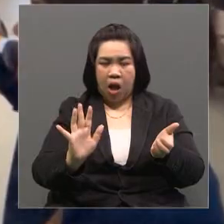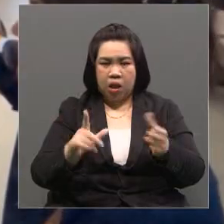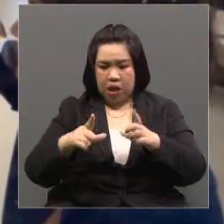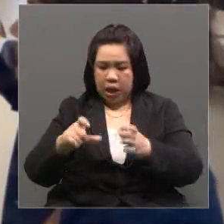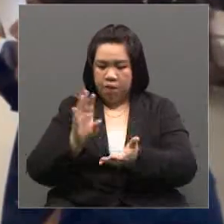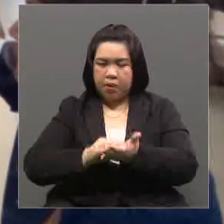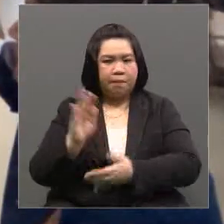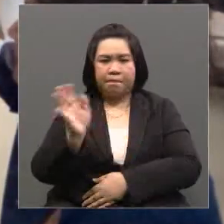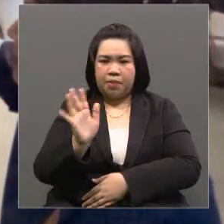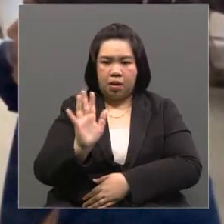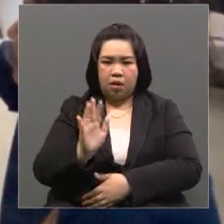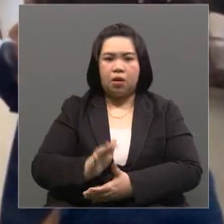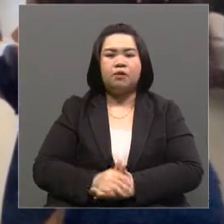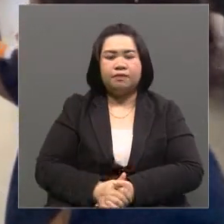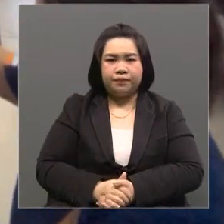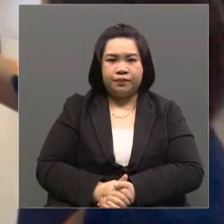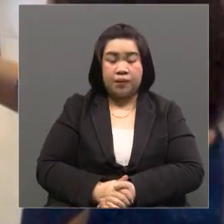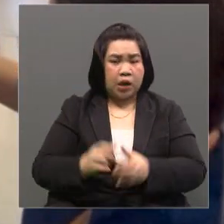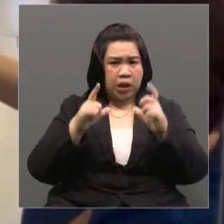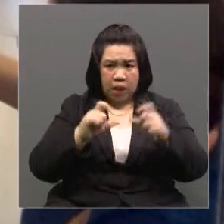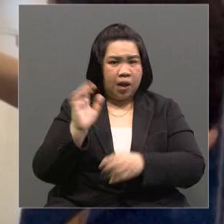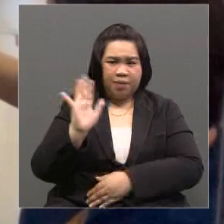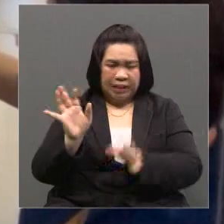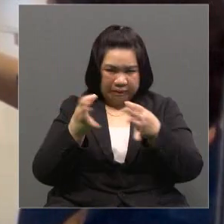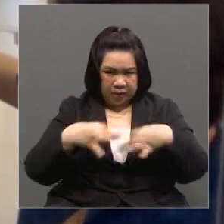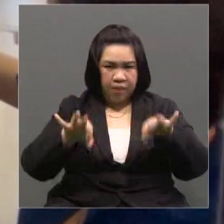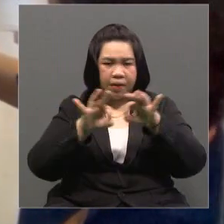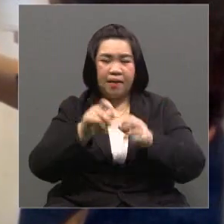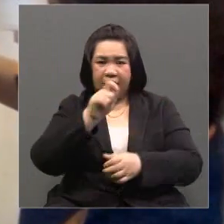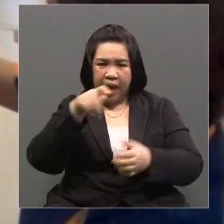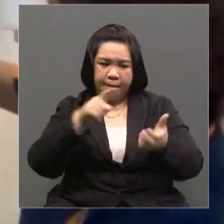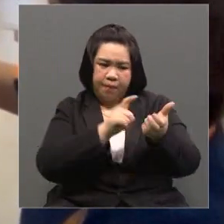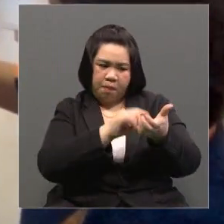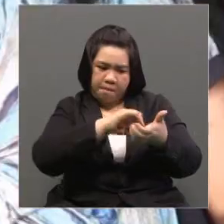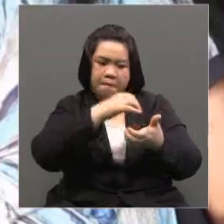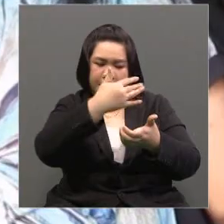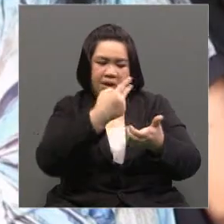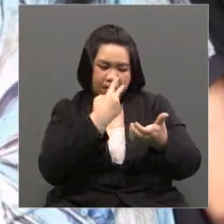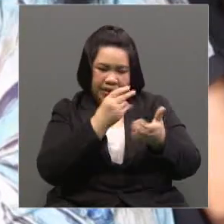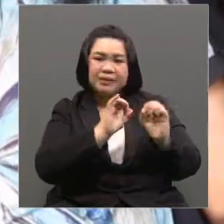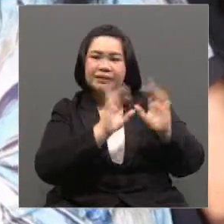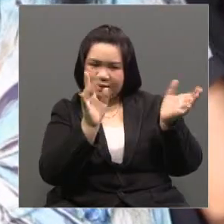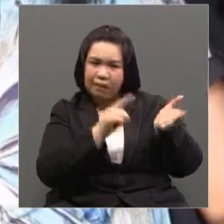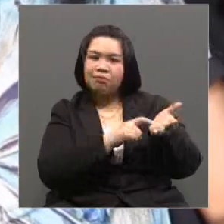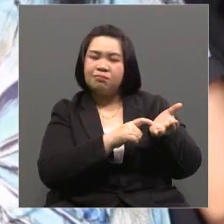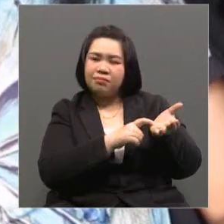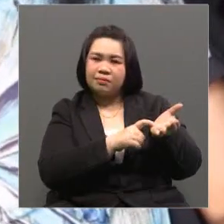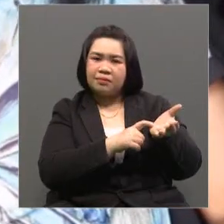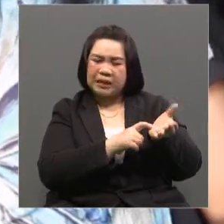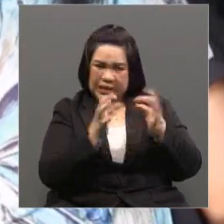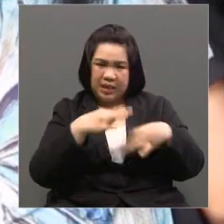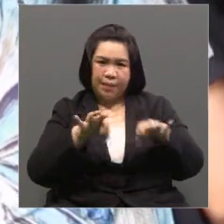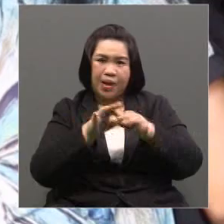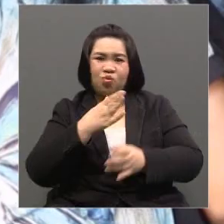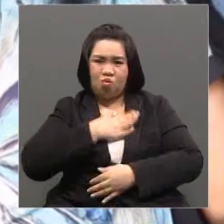เอาไว้เนี่ยแคปรูปหน้าจอเอาไว้ถ่ายรูปเอาไว้เนี่ยไม่ได้นะแล้วก็มาแสดงทีหลังอันนี้ไม่ได้ต้องเปิดผ่านแอปให้เห็นนะครับว่านี่คือผ่าน